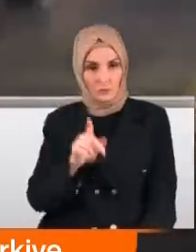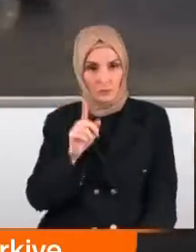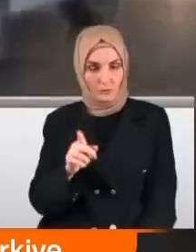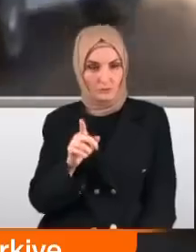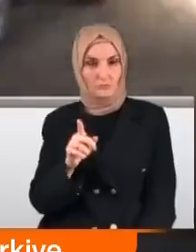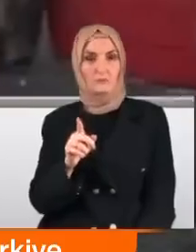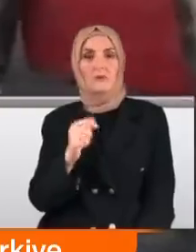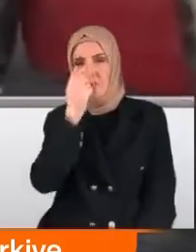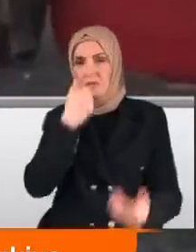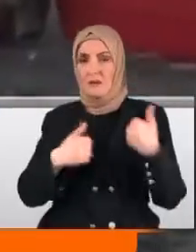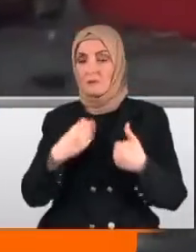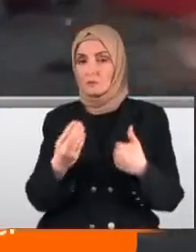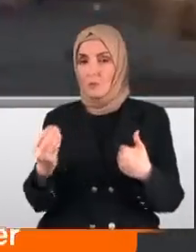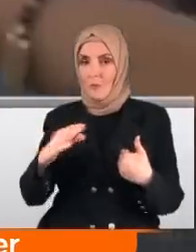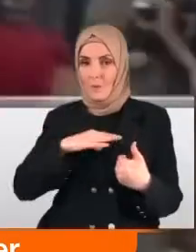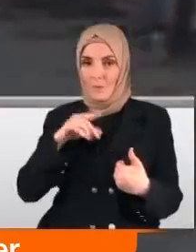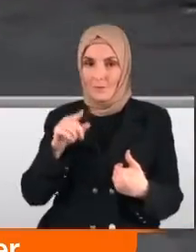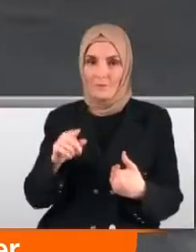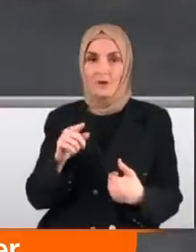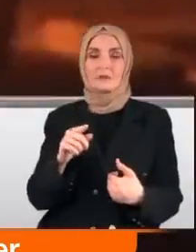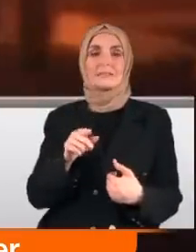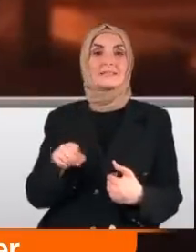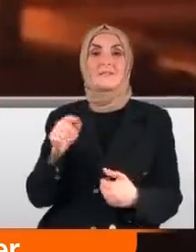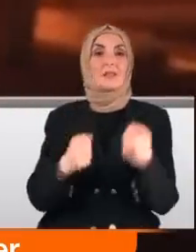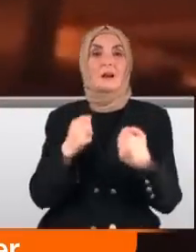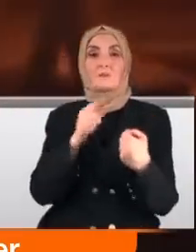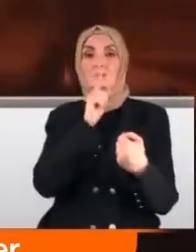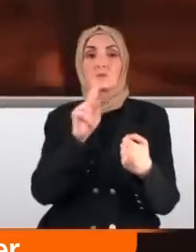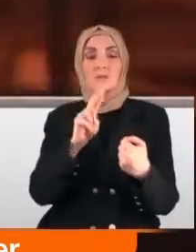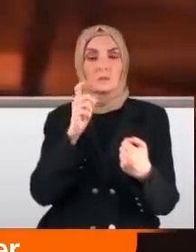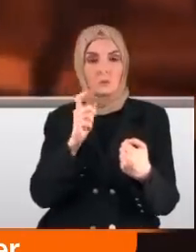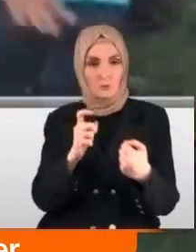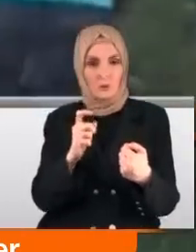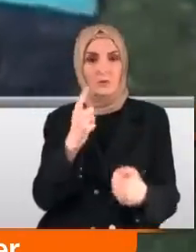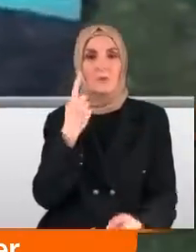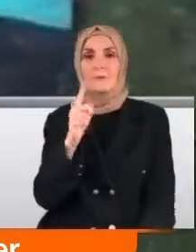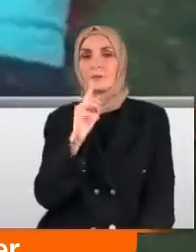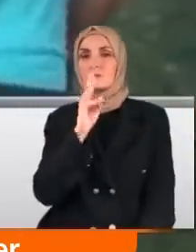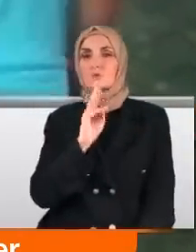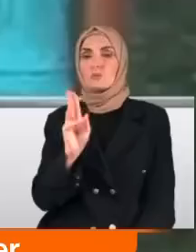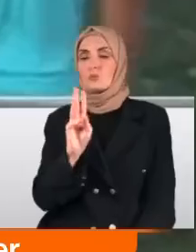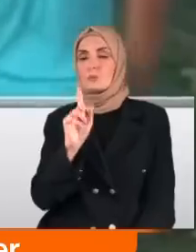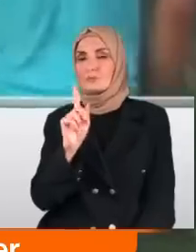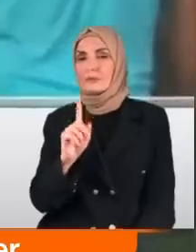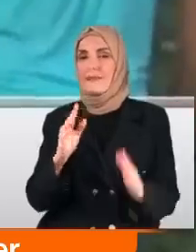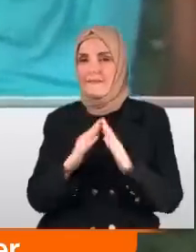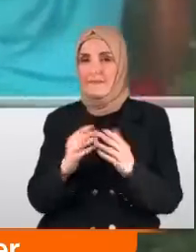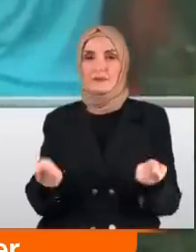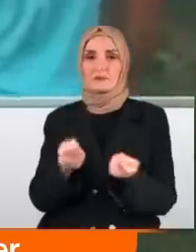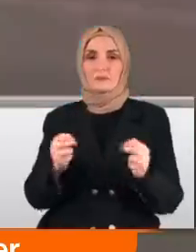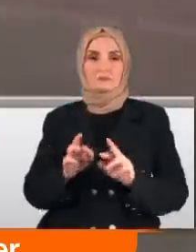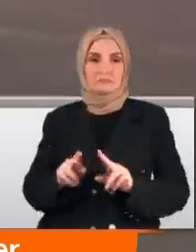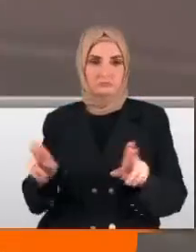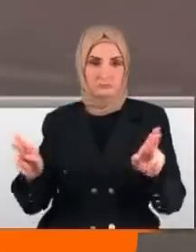261 banka, 729 sivil araç, 1731 ev ve iş yeri tahrip edildi. Maddi zarar 300